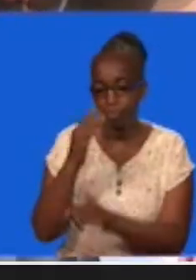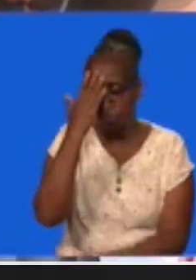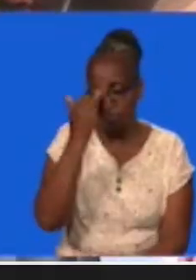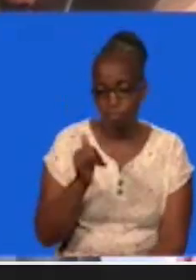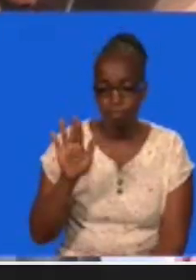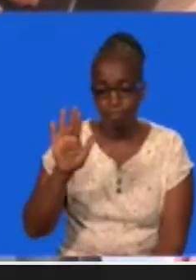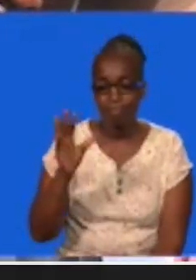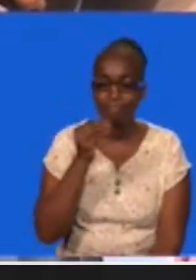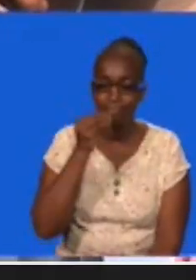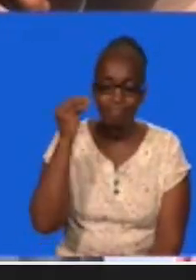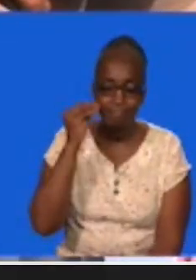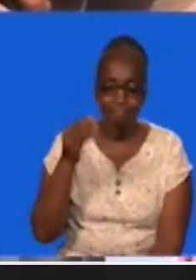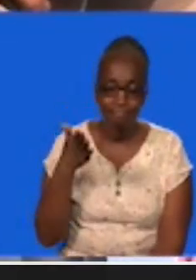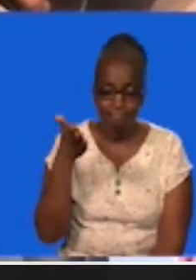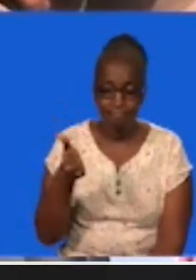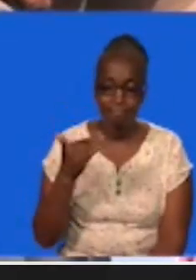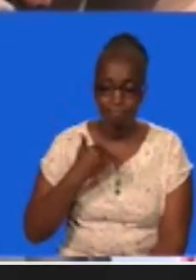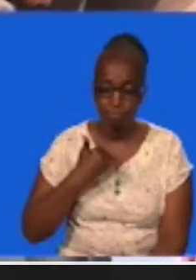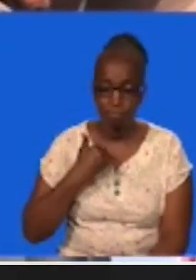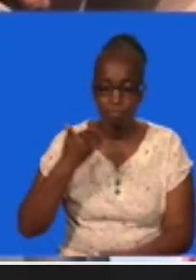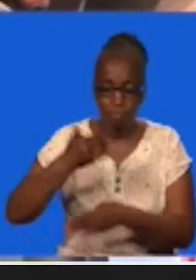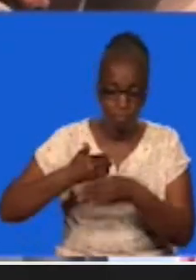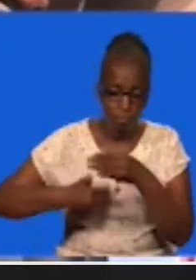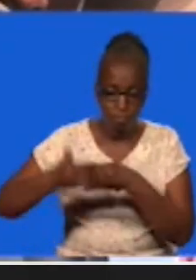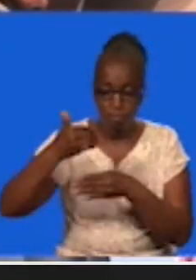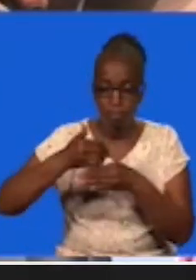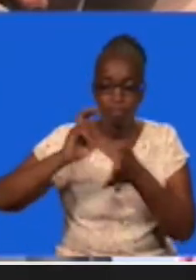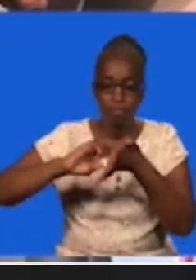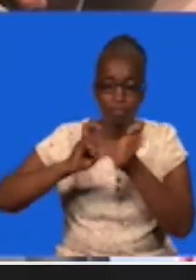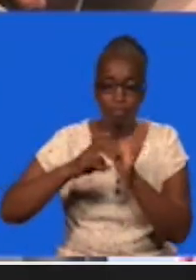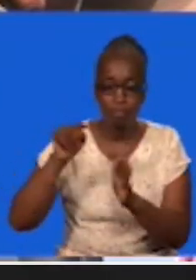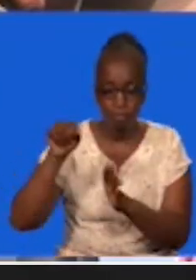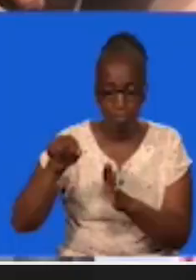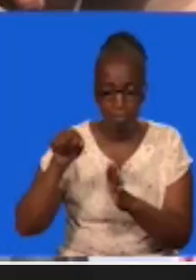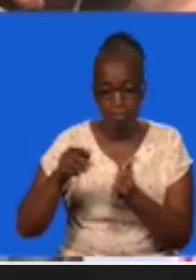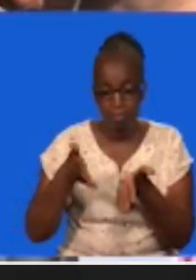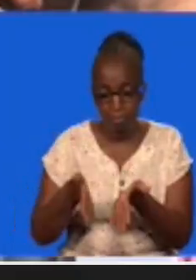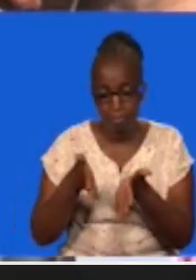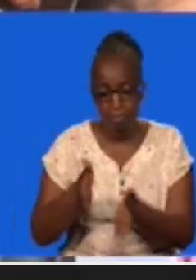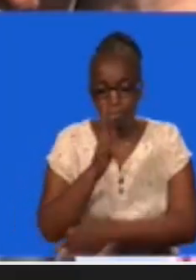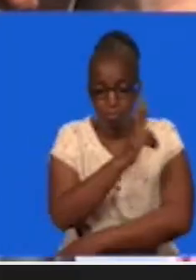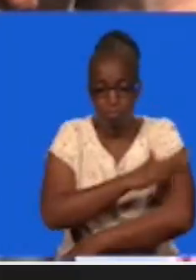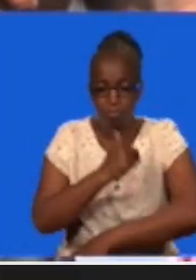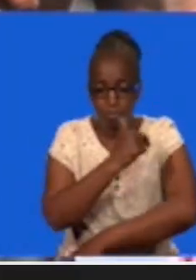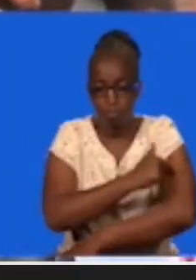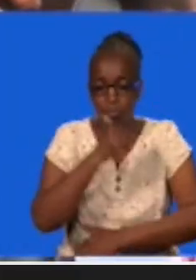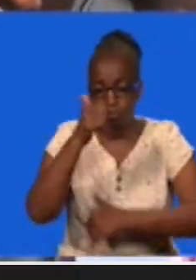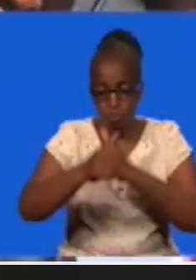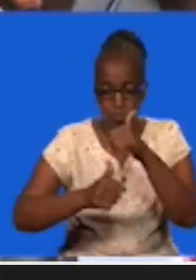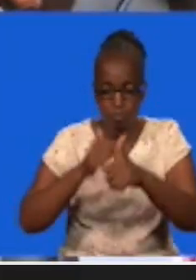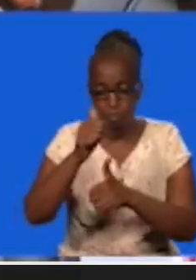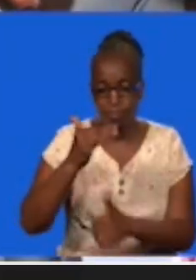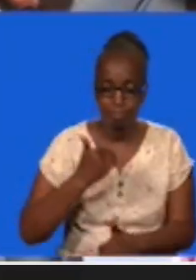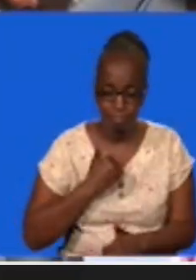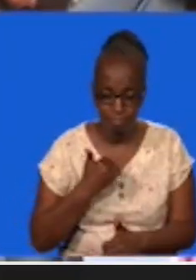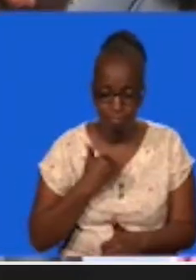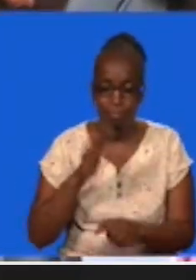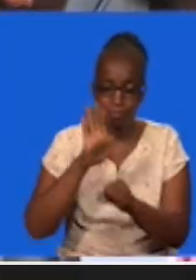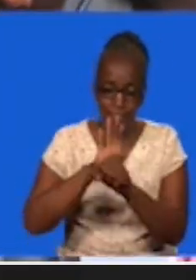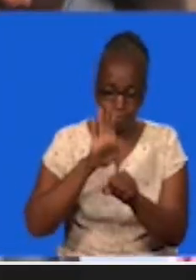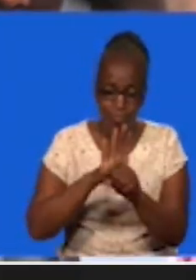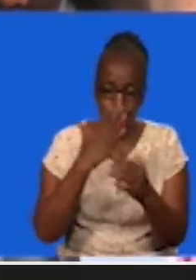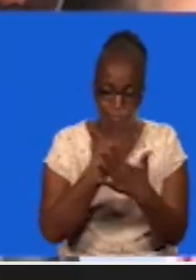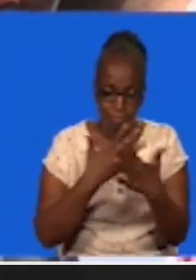kwa sababu nyumba zao ndio hizi zimejengwa. Kwa hivyo hii ni hospitali ya kisasa ambayo iko na mashine